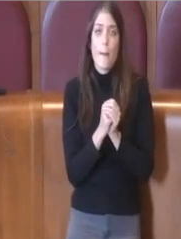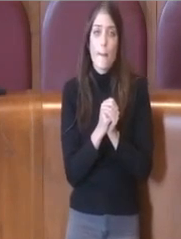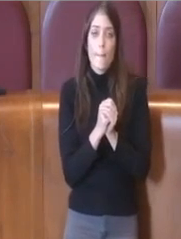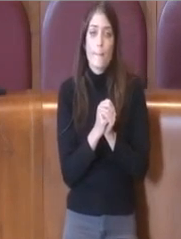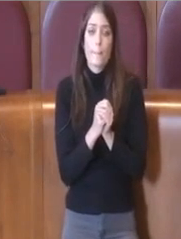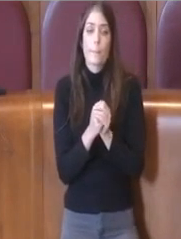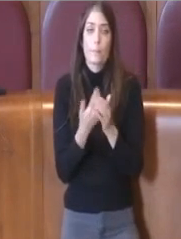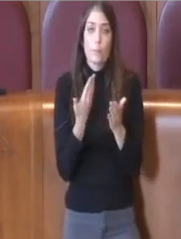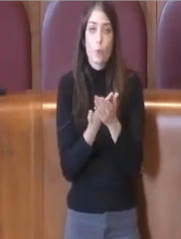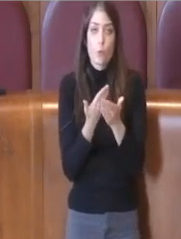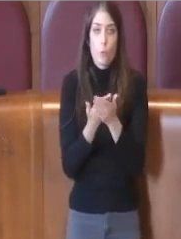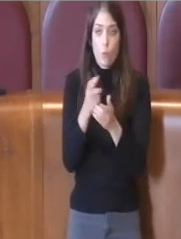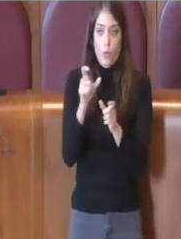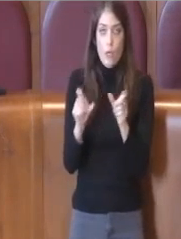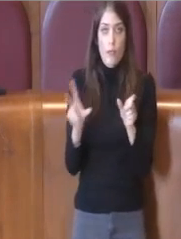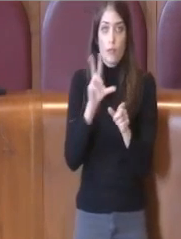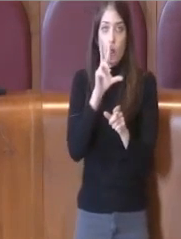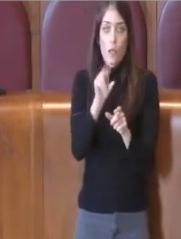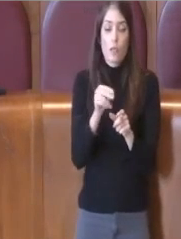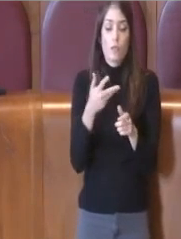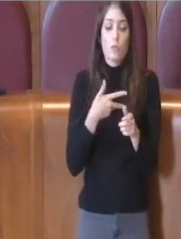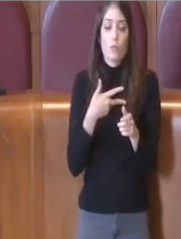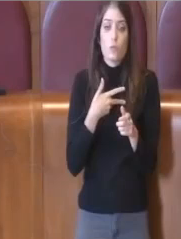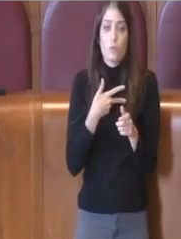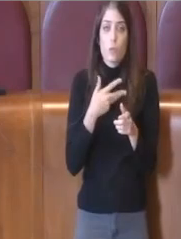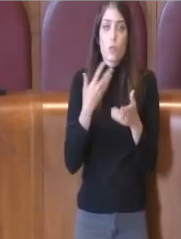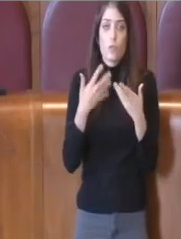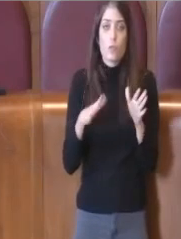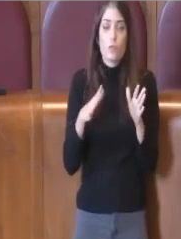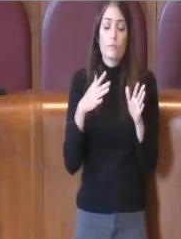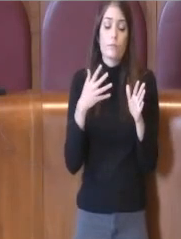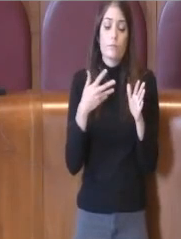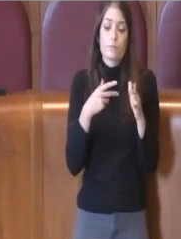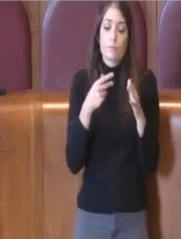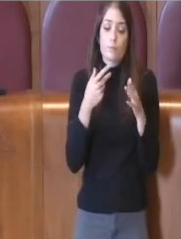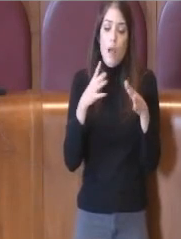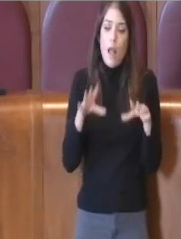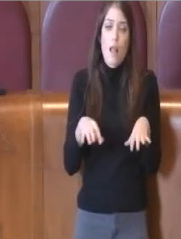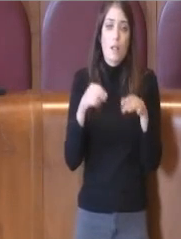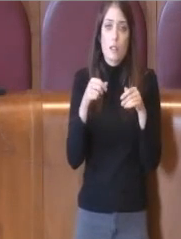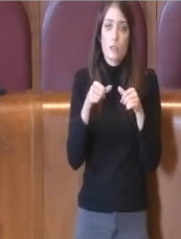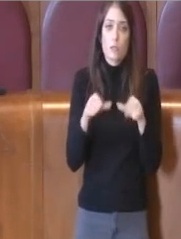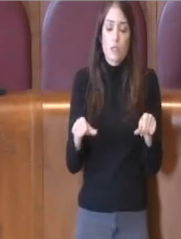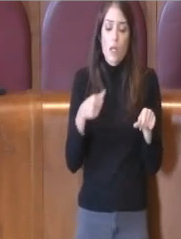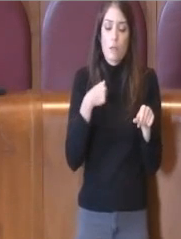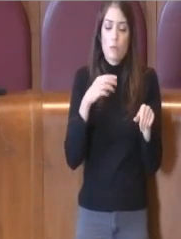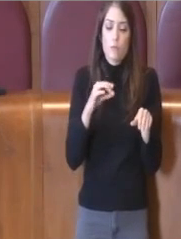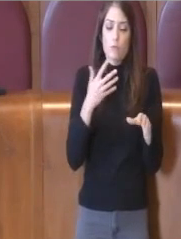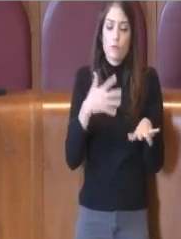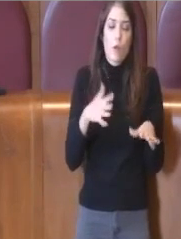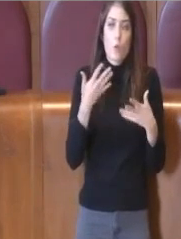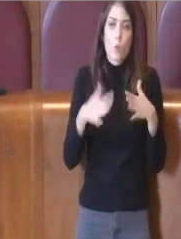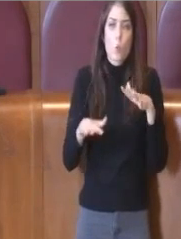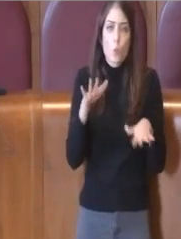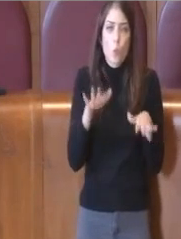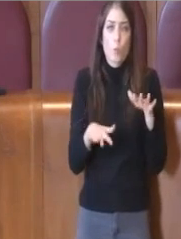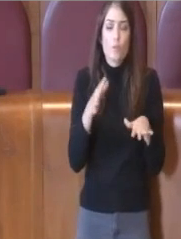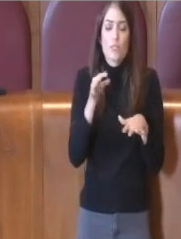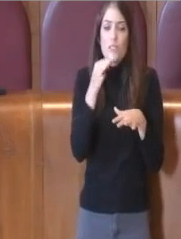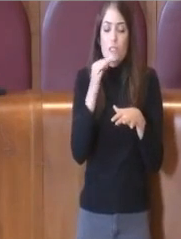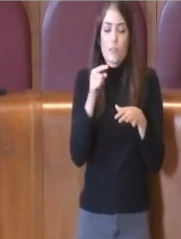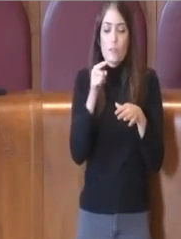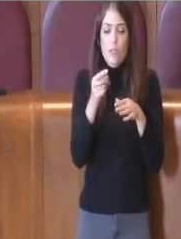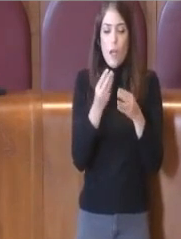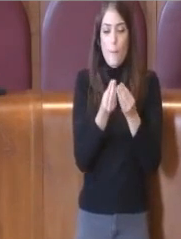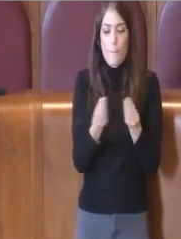dai proponenti, in quella sede sono sorte dei dubbi, insomma più che dubbi, relativamente appunto all'oggetto, cioè che questi